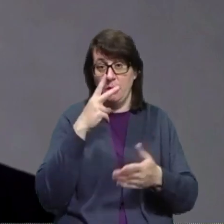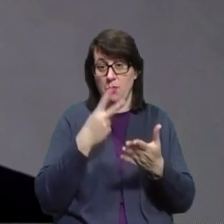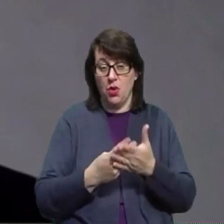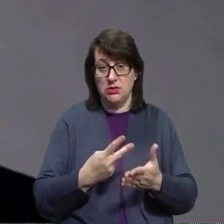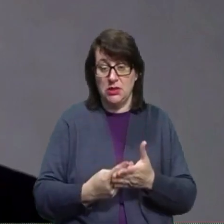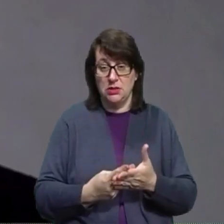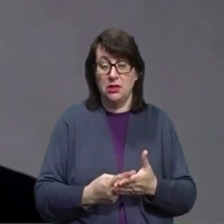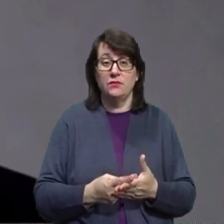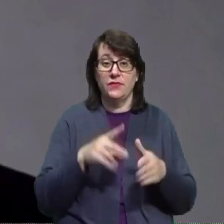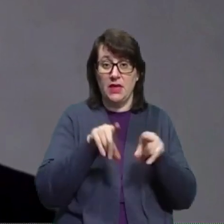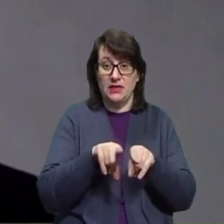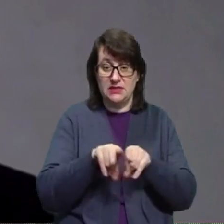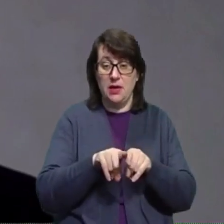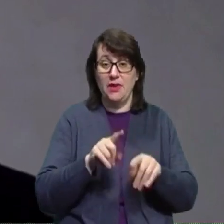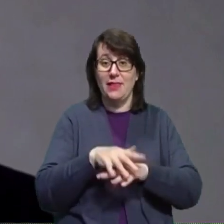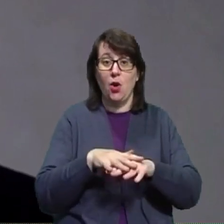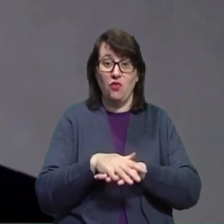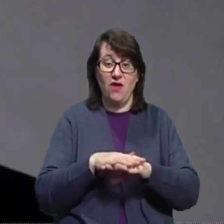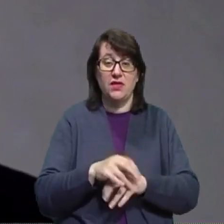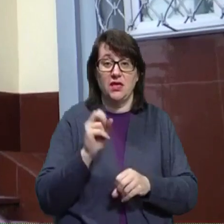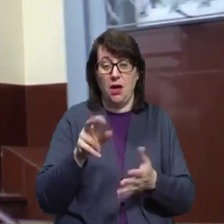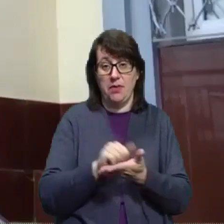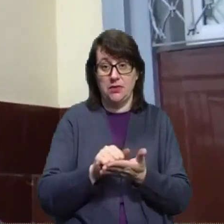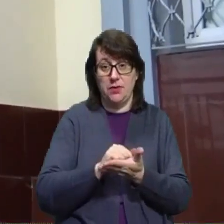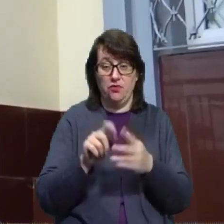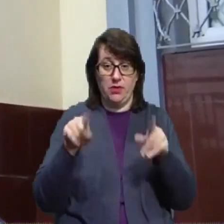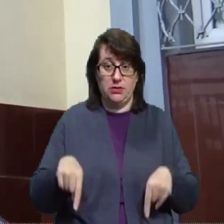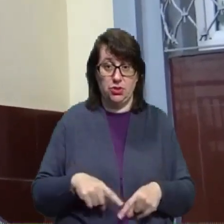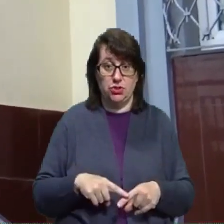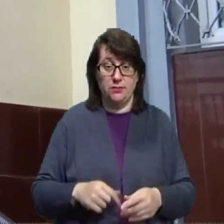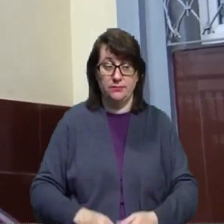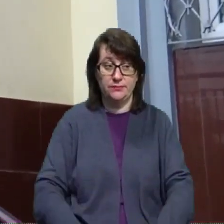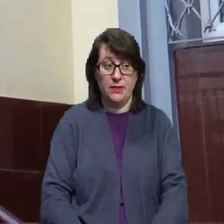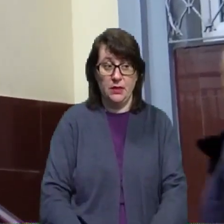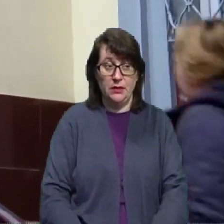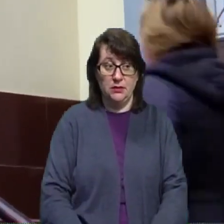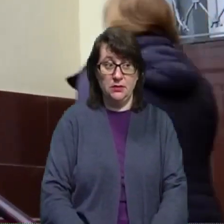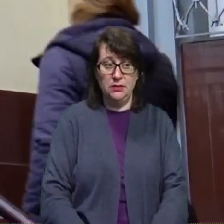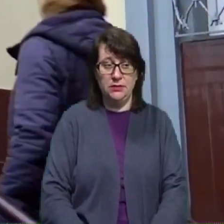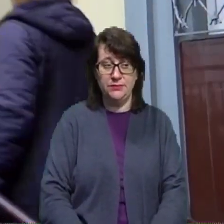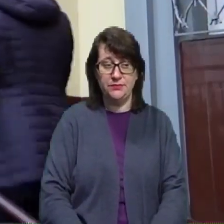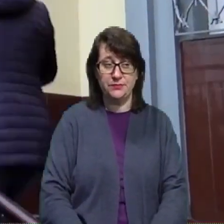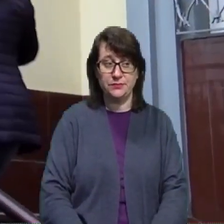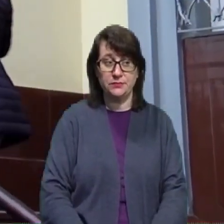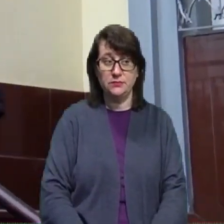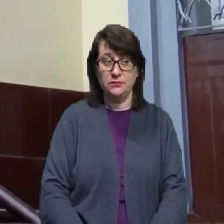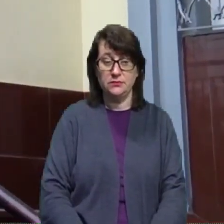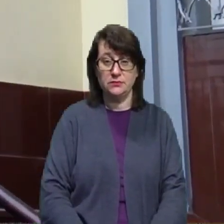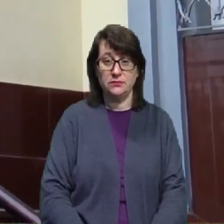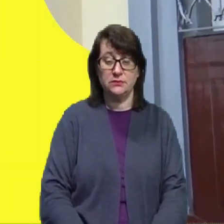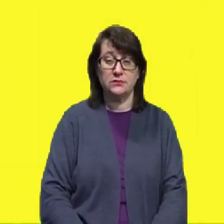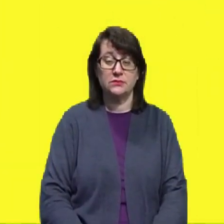такі самі нарахування, як і в паперовій платіжці. Ольга Степуренко, Олексій Черко. Новини на Суспільному.